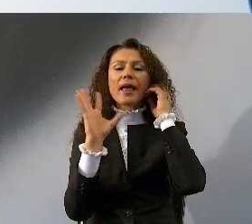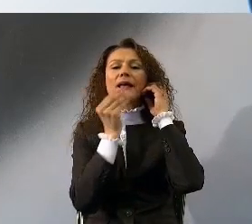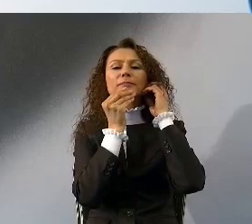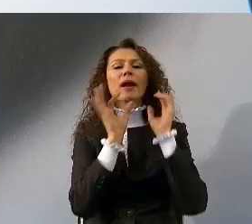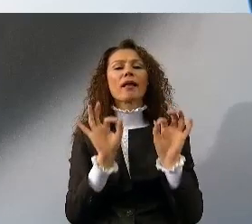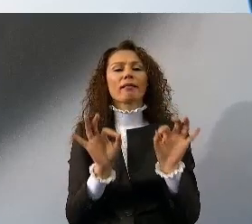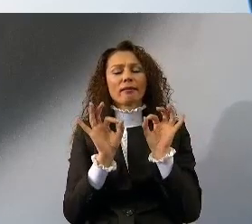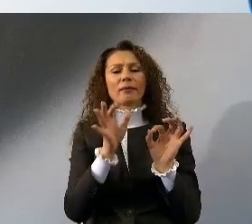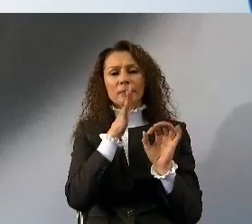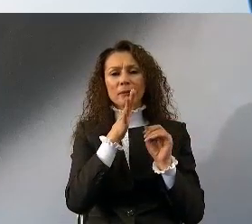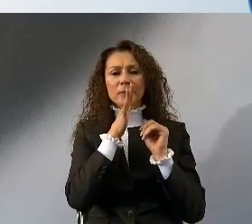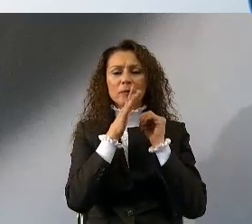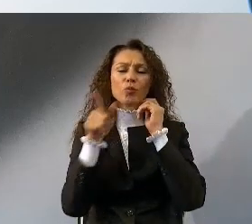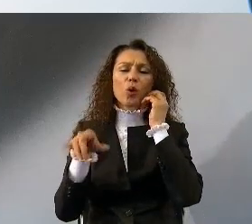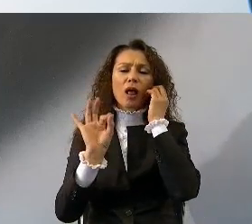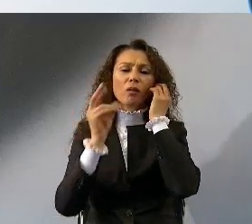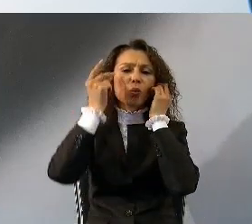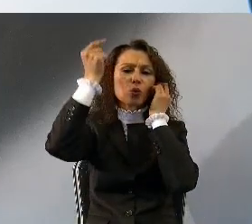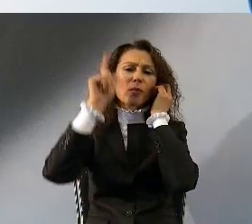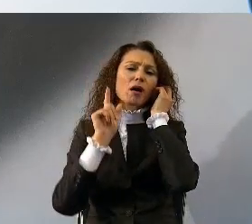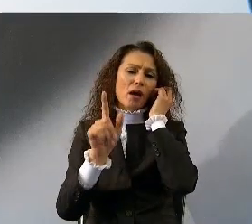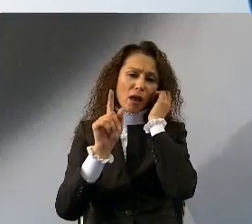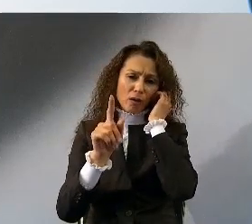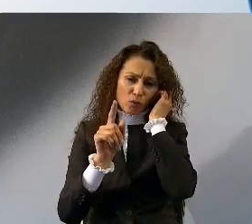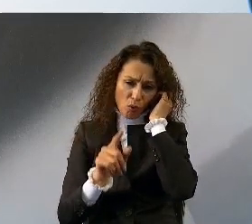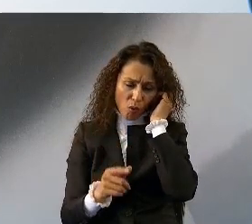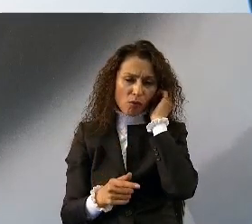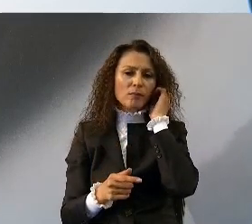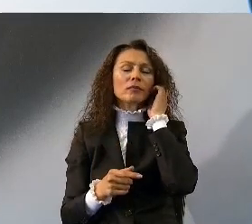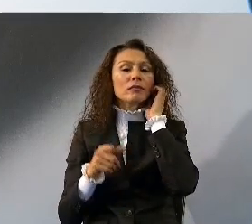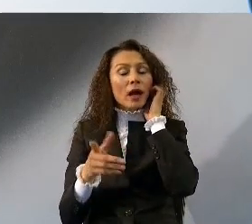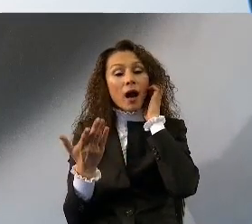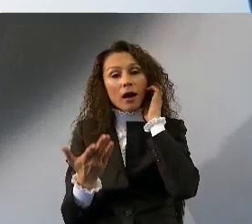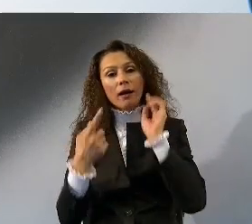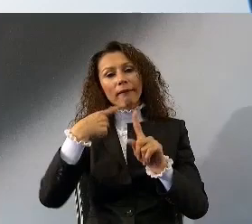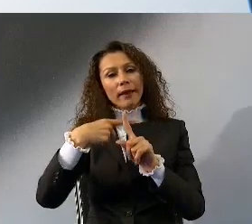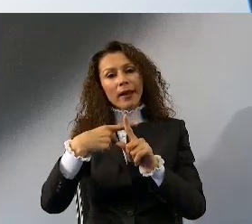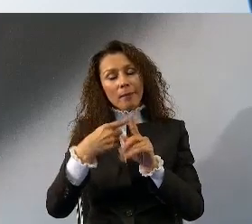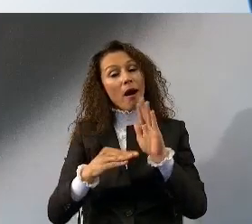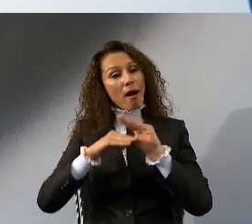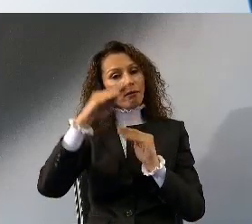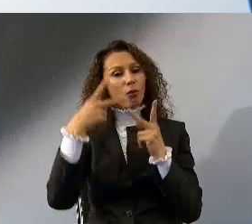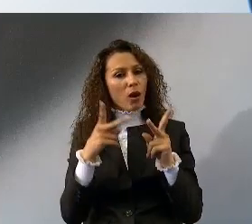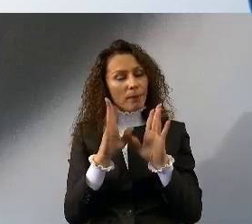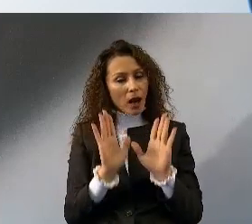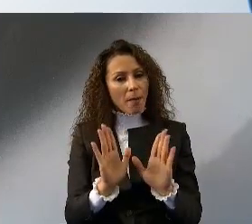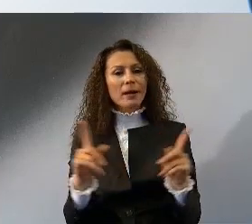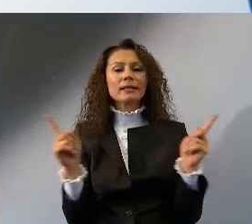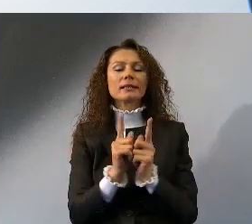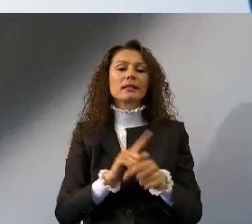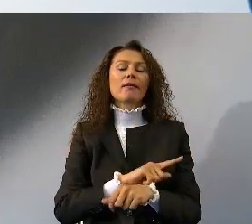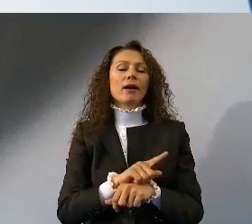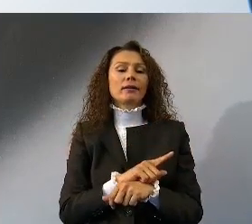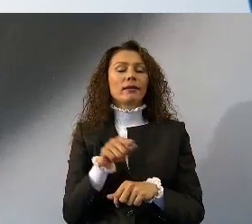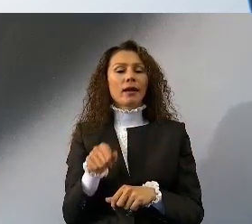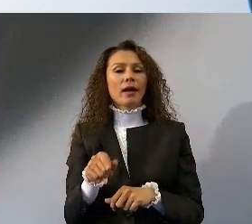var. Bu ezberi unutmamız gerekiyor. Verim artabilir ama kısa vadede. Uzun vadede verim tekrar